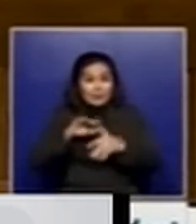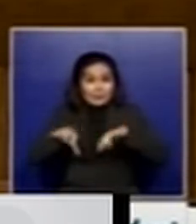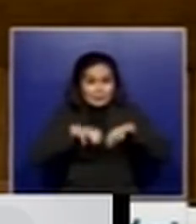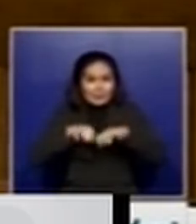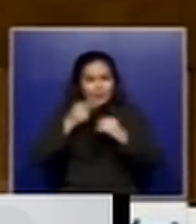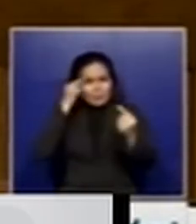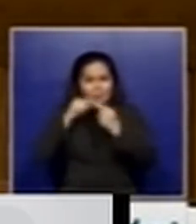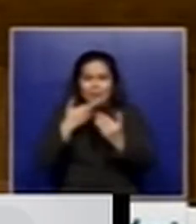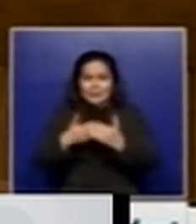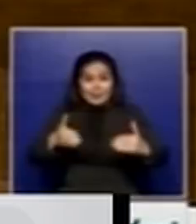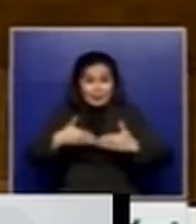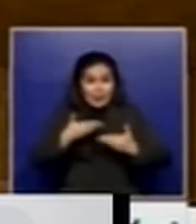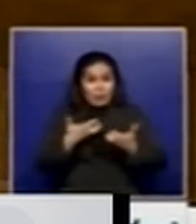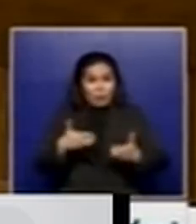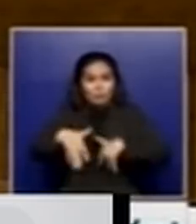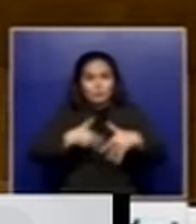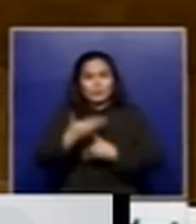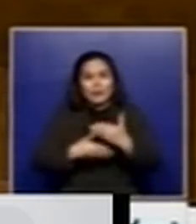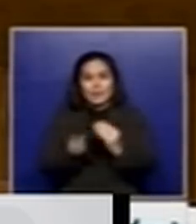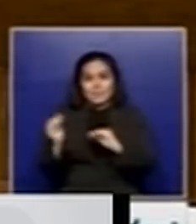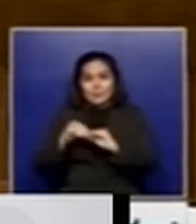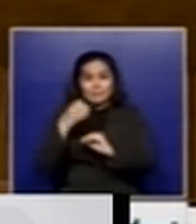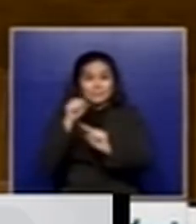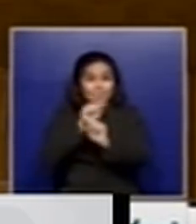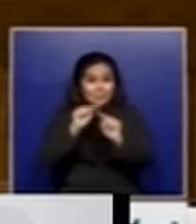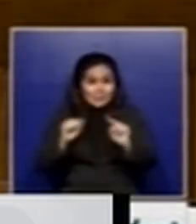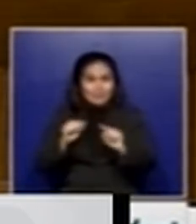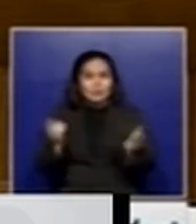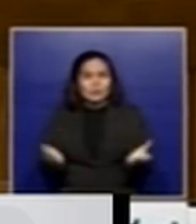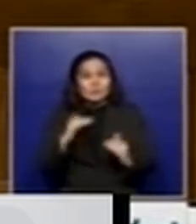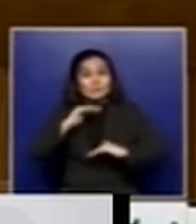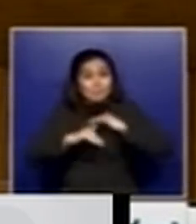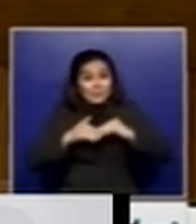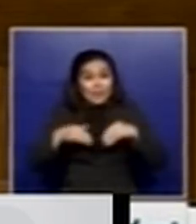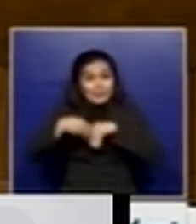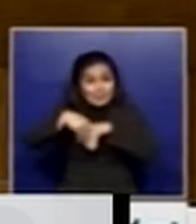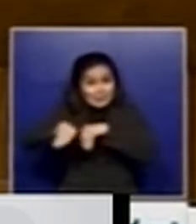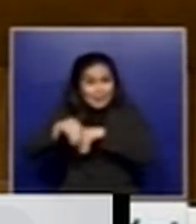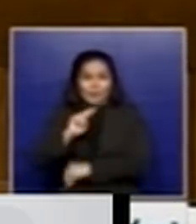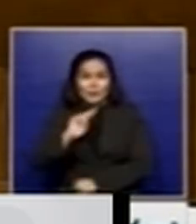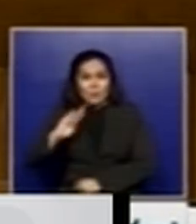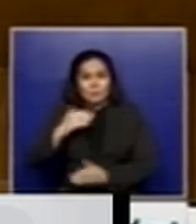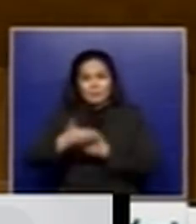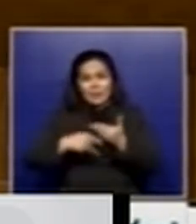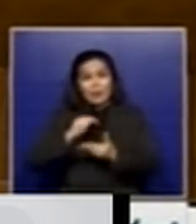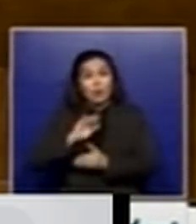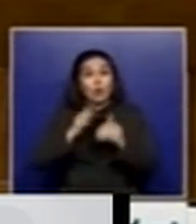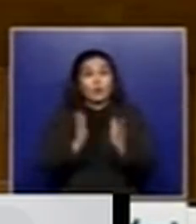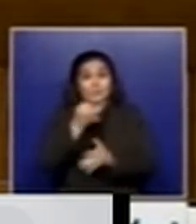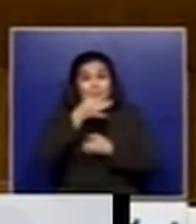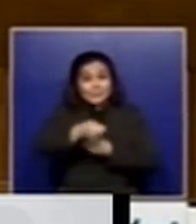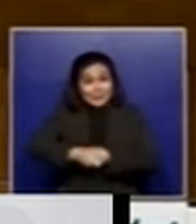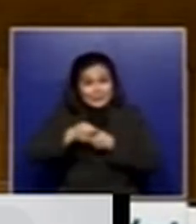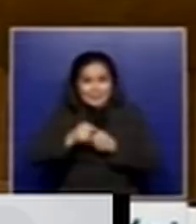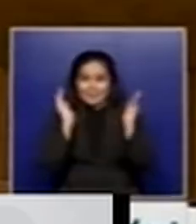ที่จะยอมทิ้งประเทศที่ประชาชนเผชิญกับปัญหาตามลำพังแล้วเอาตัวรอดคนเดียว7ปีที่ผ่านมามีทั้งพีคสุดและต่ำสุด